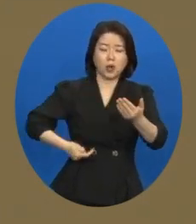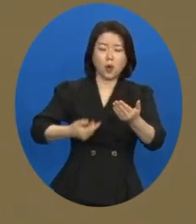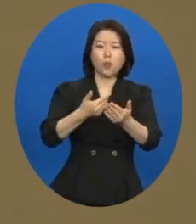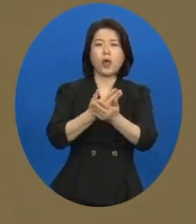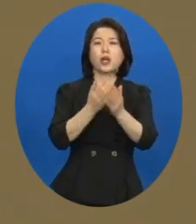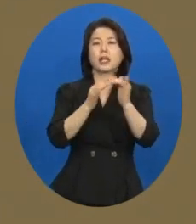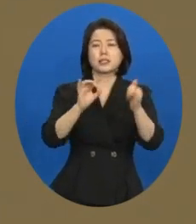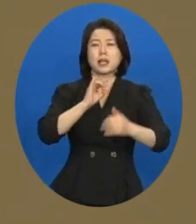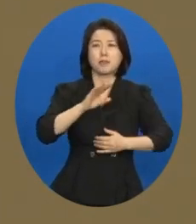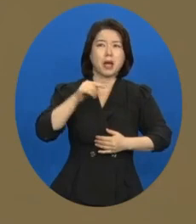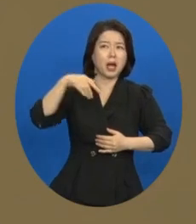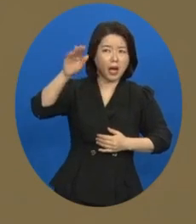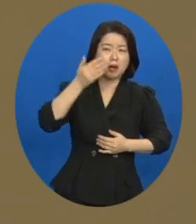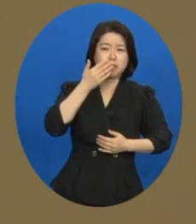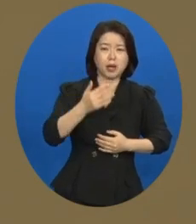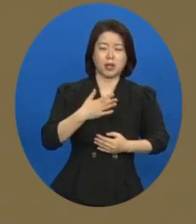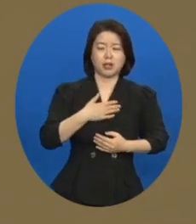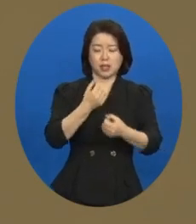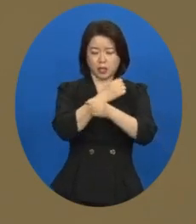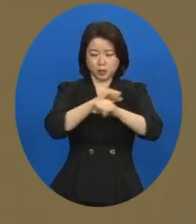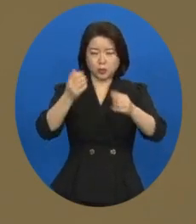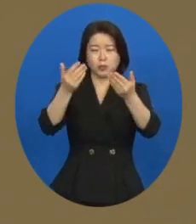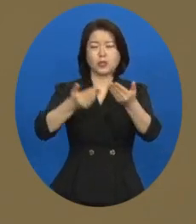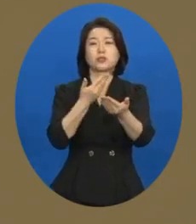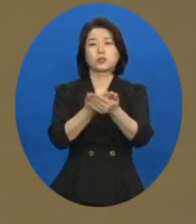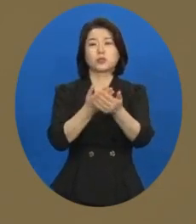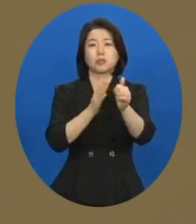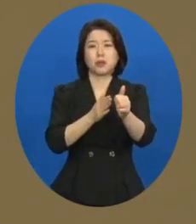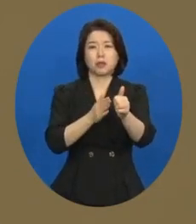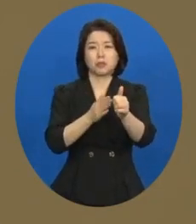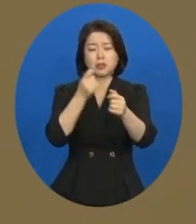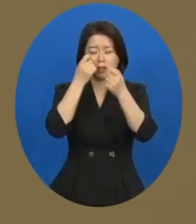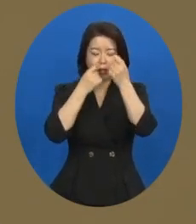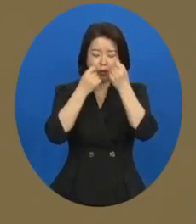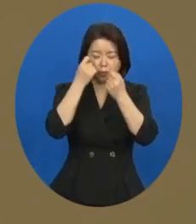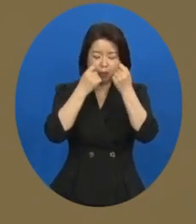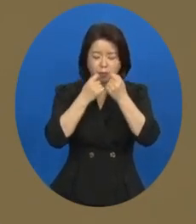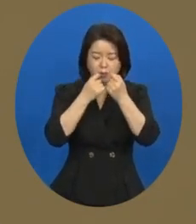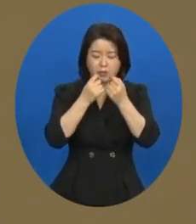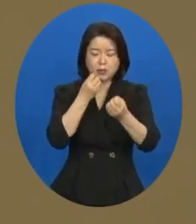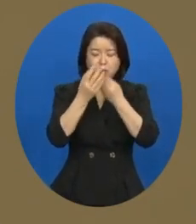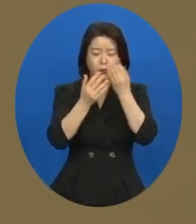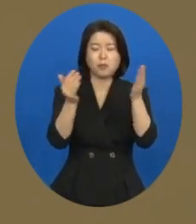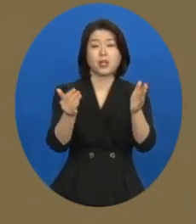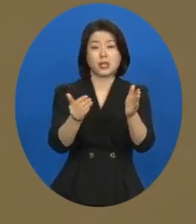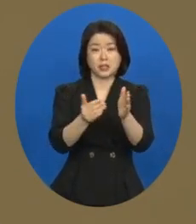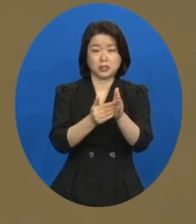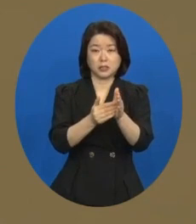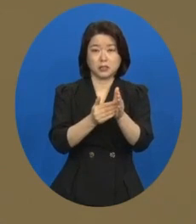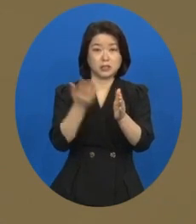저를 용서해 주시길 바랍니다. 목이 메인 제 고백을 마쳤어요.